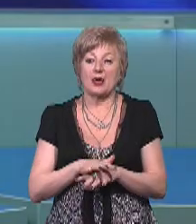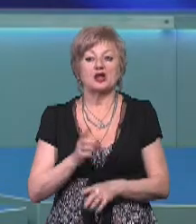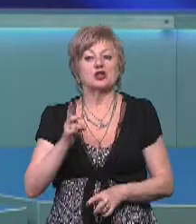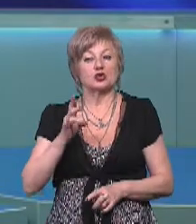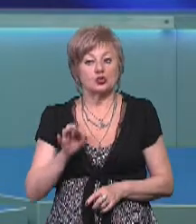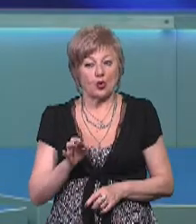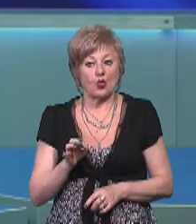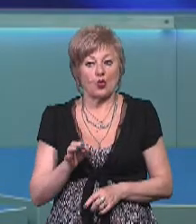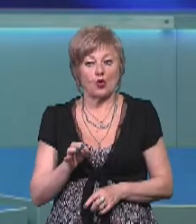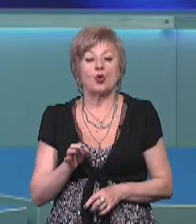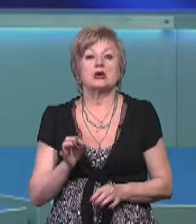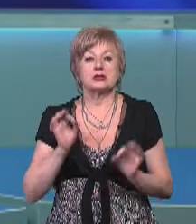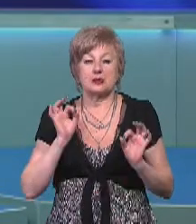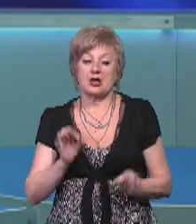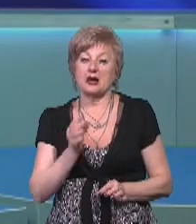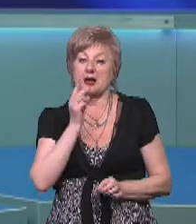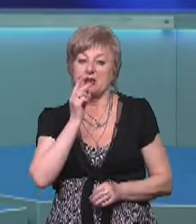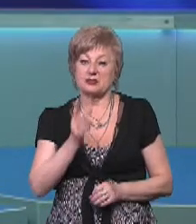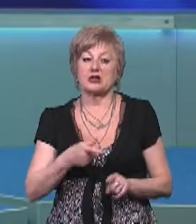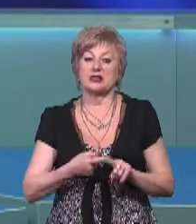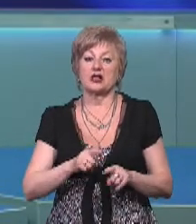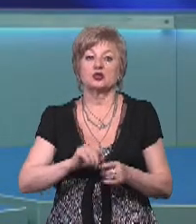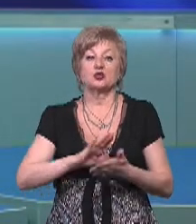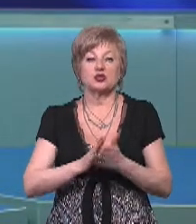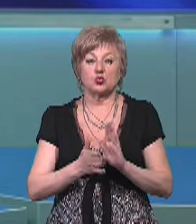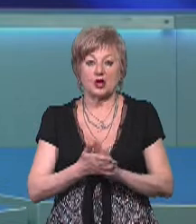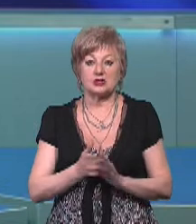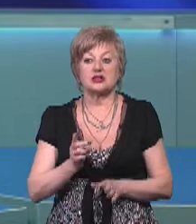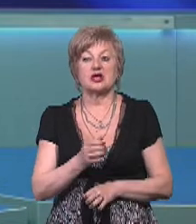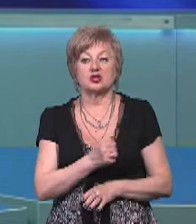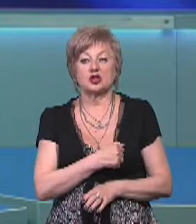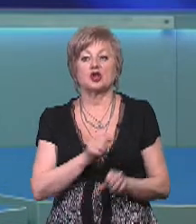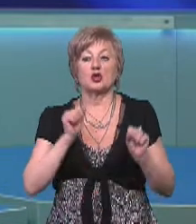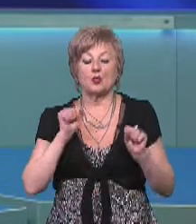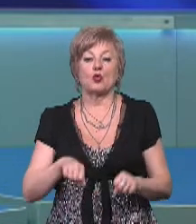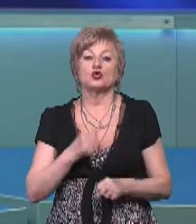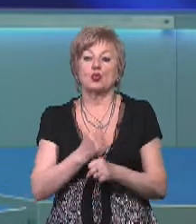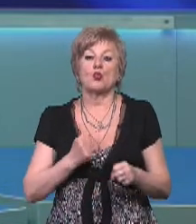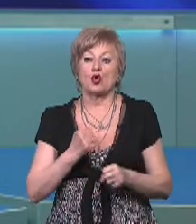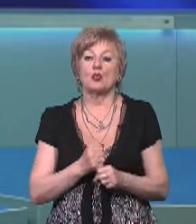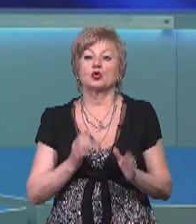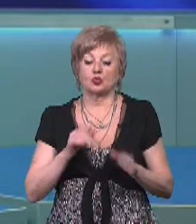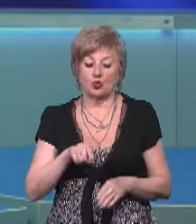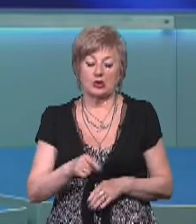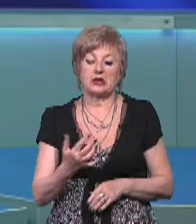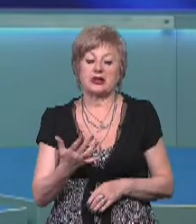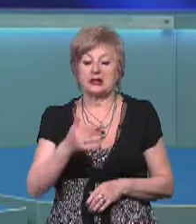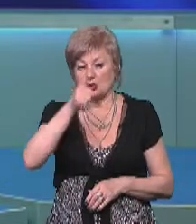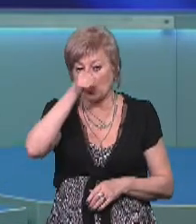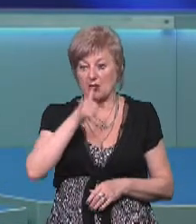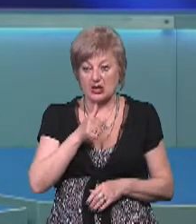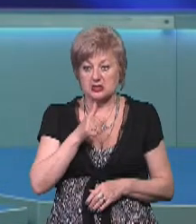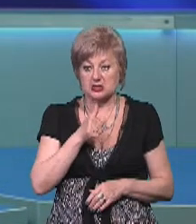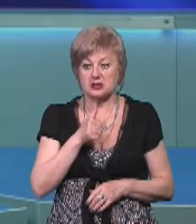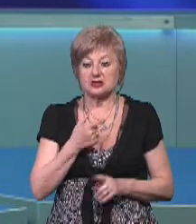якщо логічно подивитися на дану ситуацію. На жаль, вони зможуть попрацювати лише всього декілька місяців з